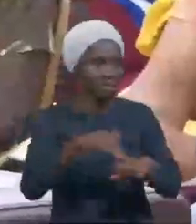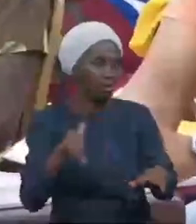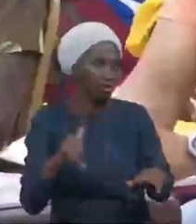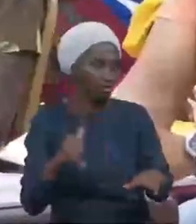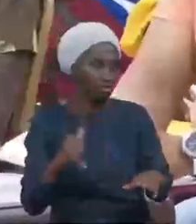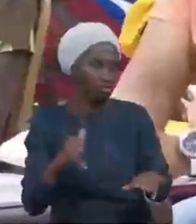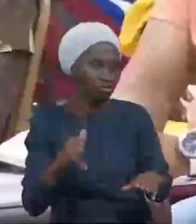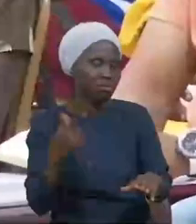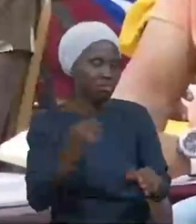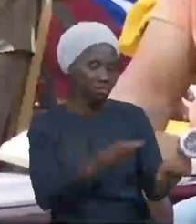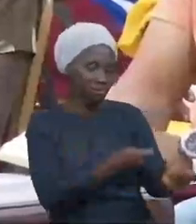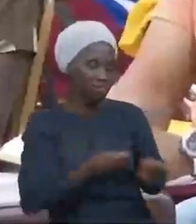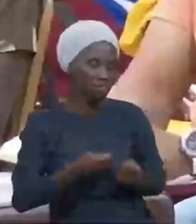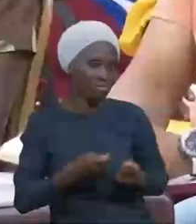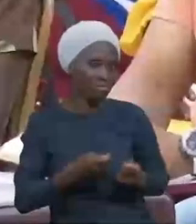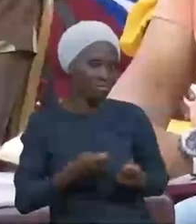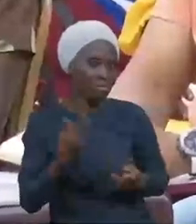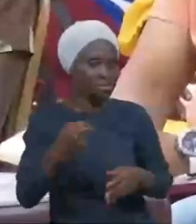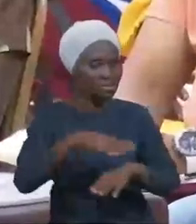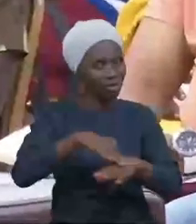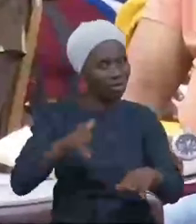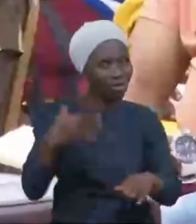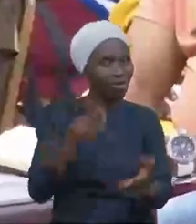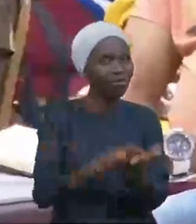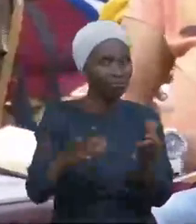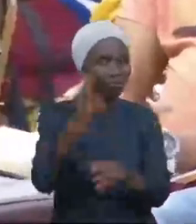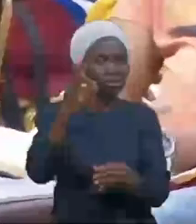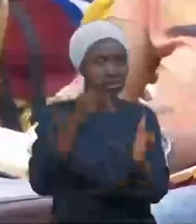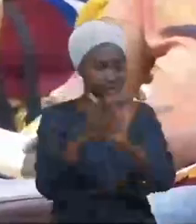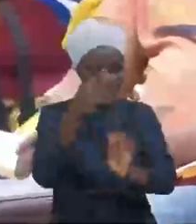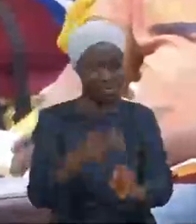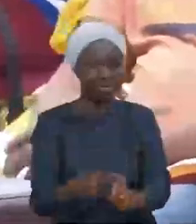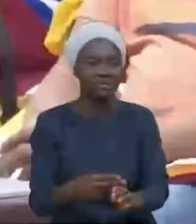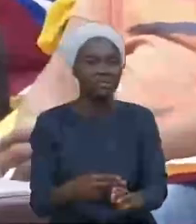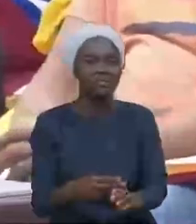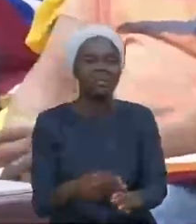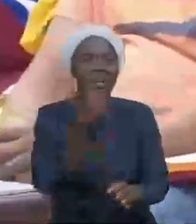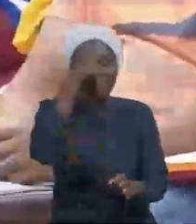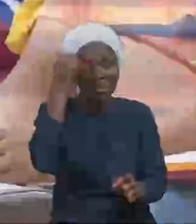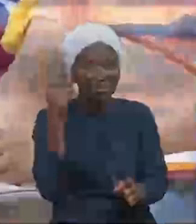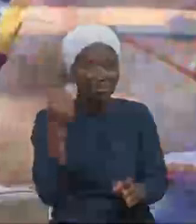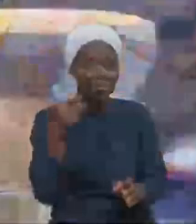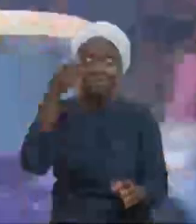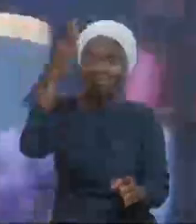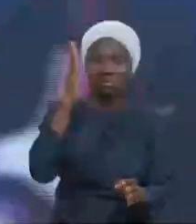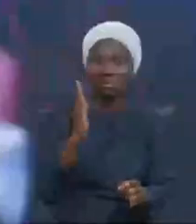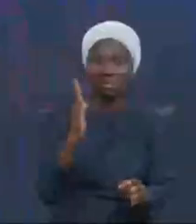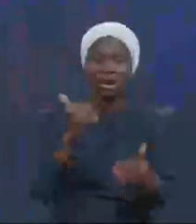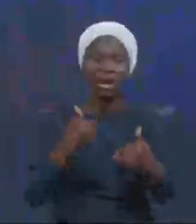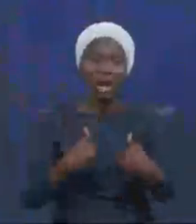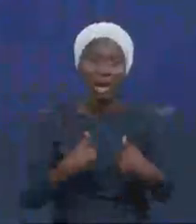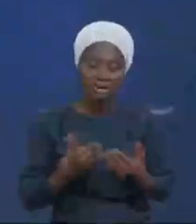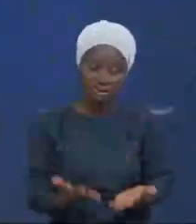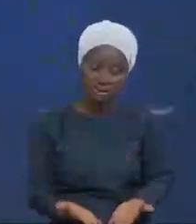à l'attraction du Saint-Esprit vers le Père. Parce que Dieu l'a